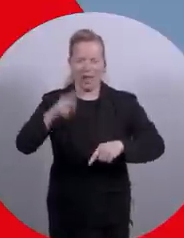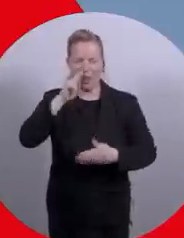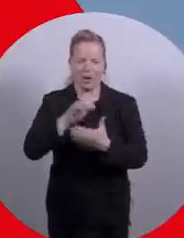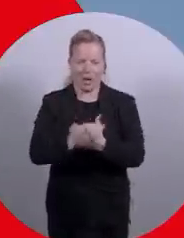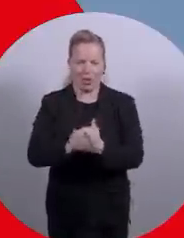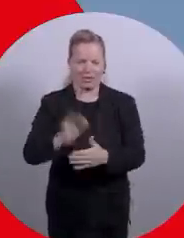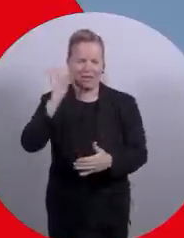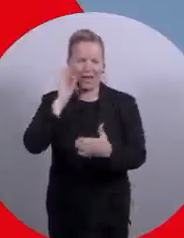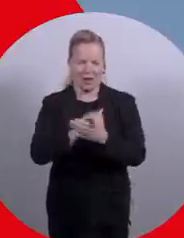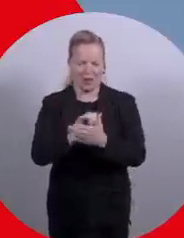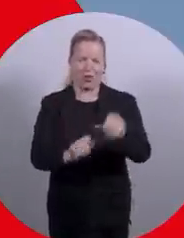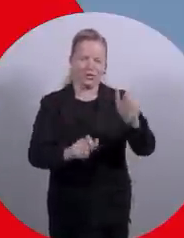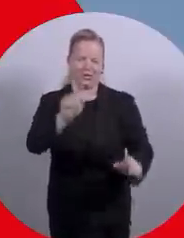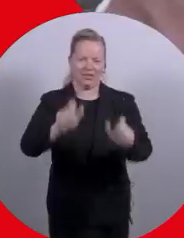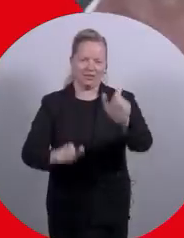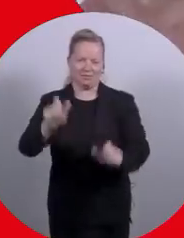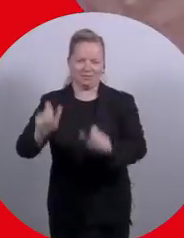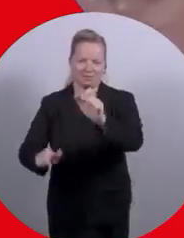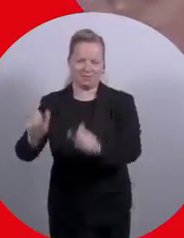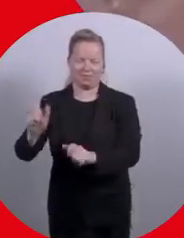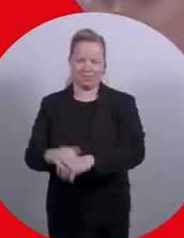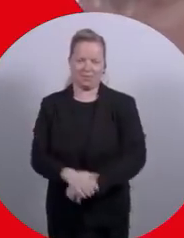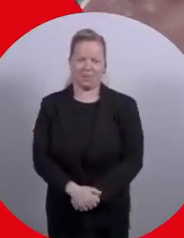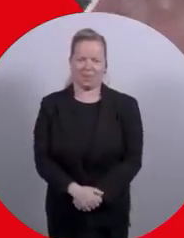es kann nicht